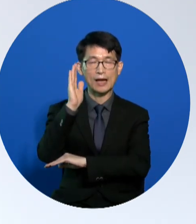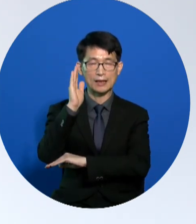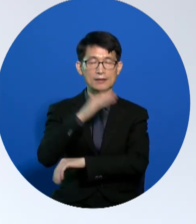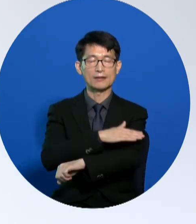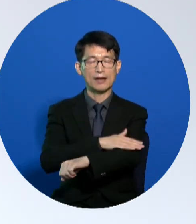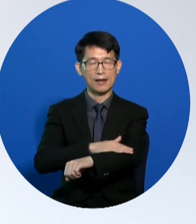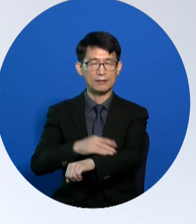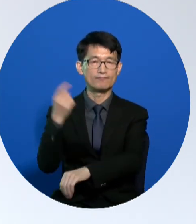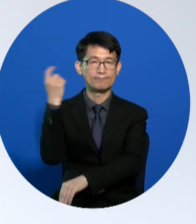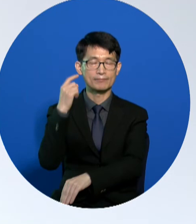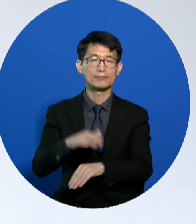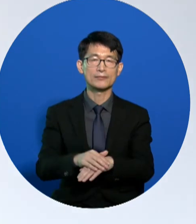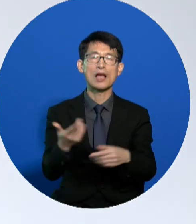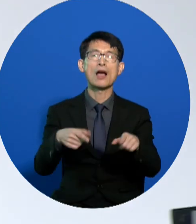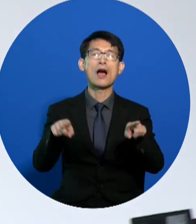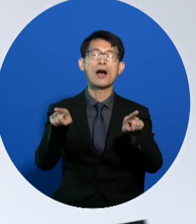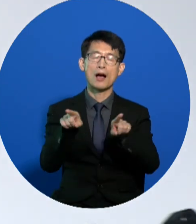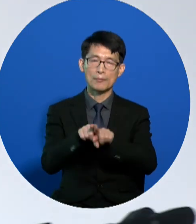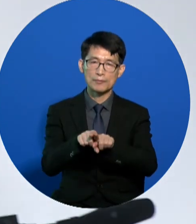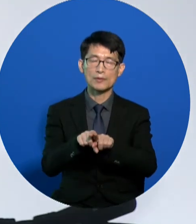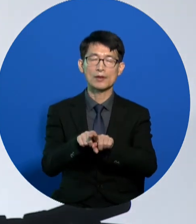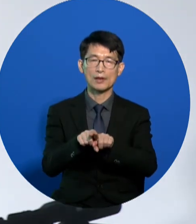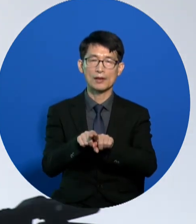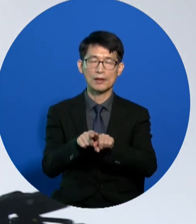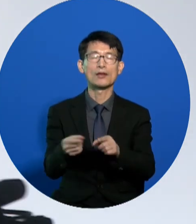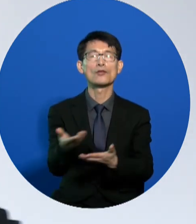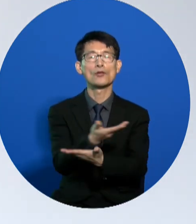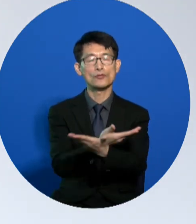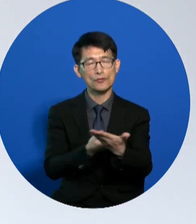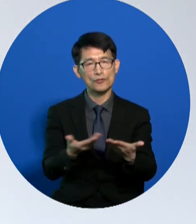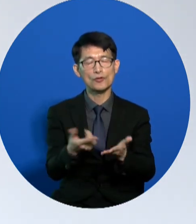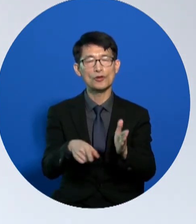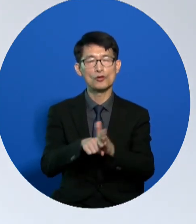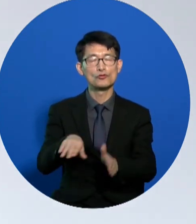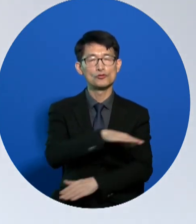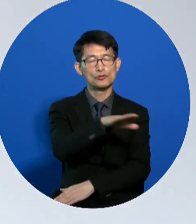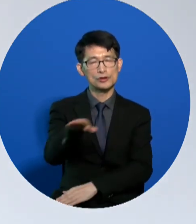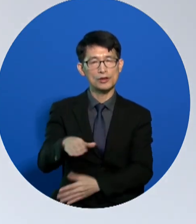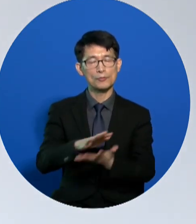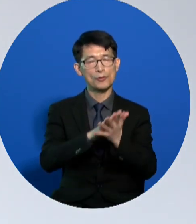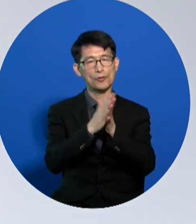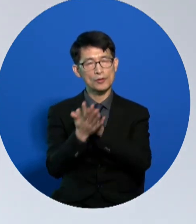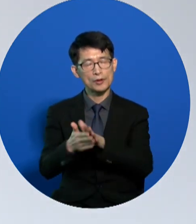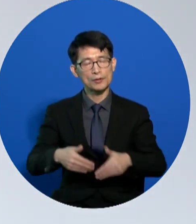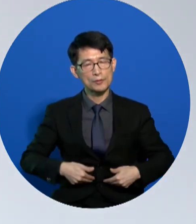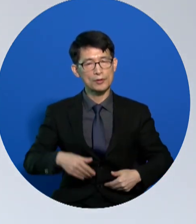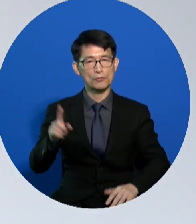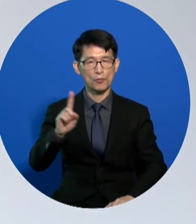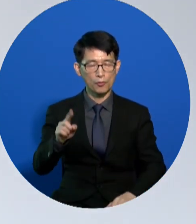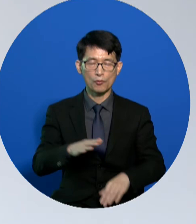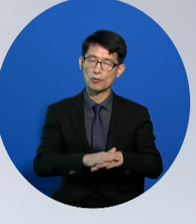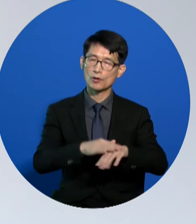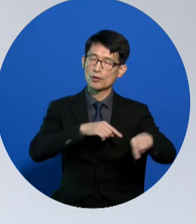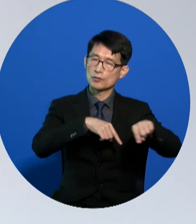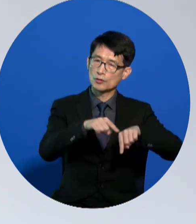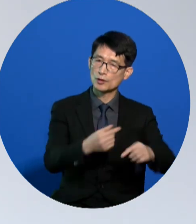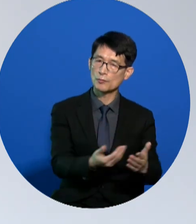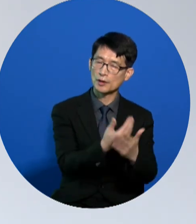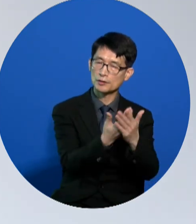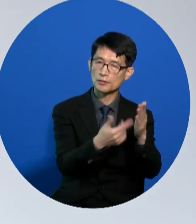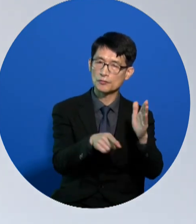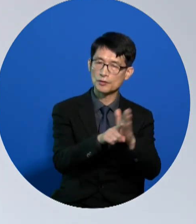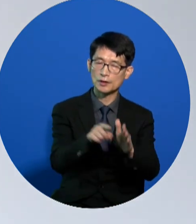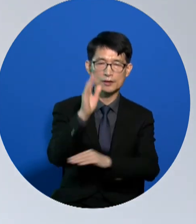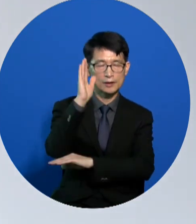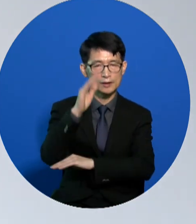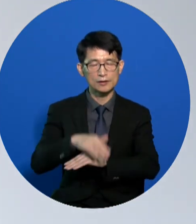나란히 뛰기 위한 우리의 변화라는 주제로 얘기 나누면서 그동안의 다양한 정책 발전을 위한 얘기와 다르게 과연 우리는